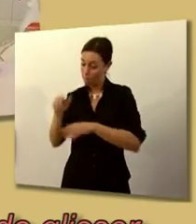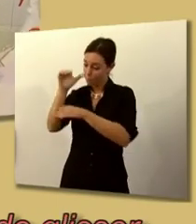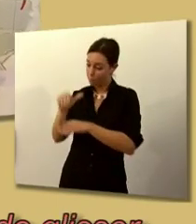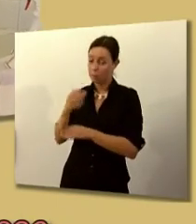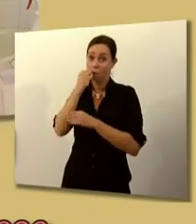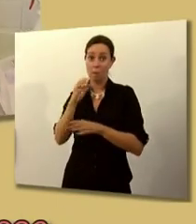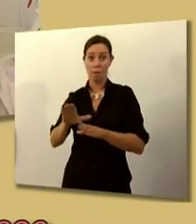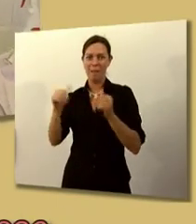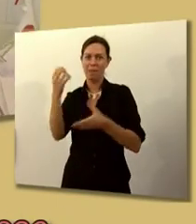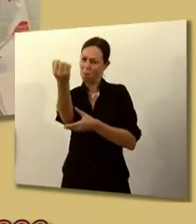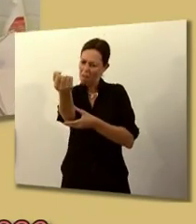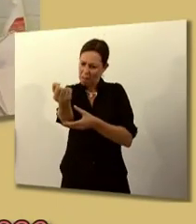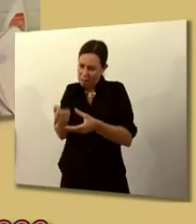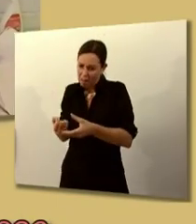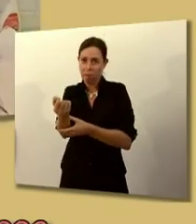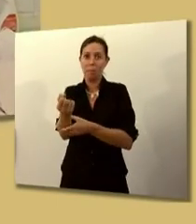fond du sac.